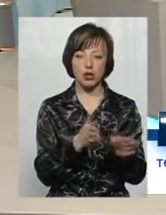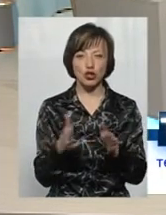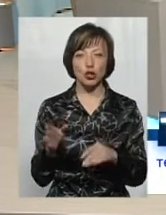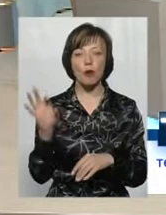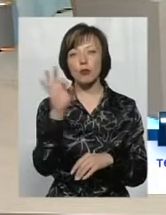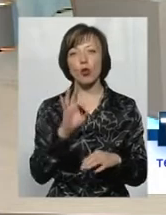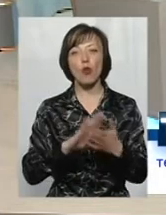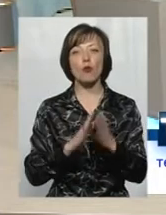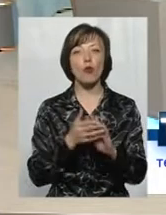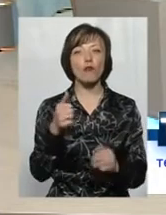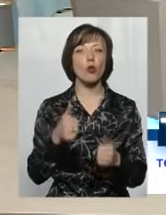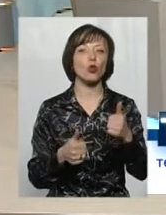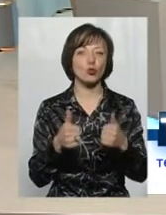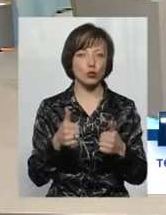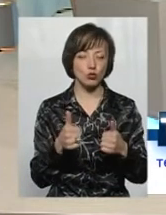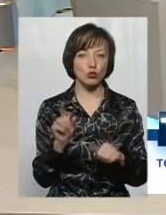Щодо умов конкурсу.